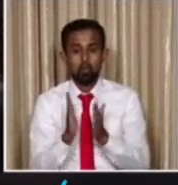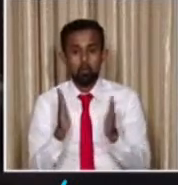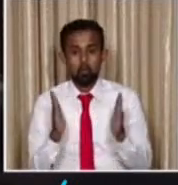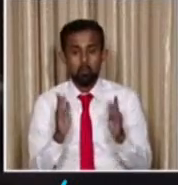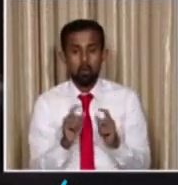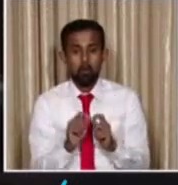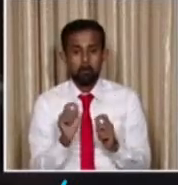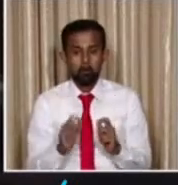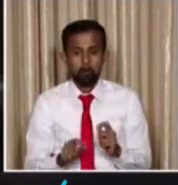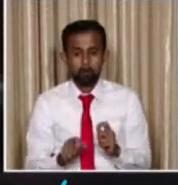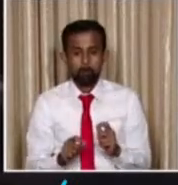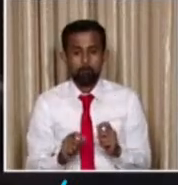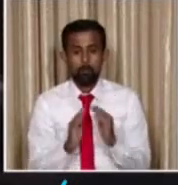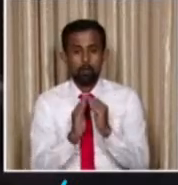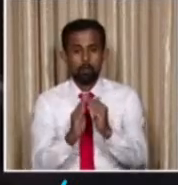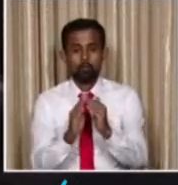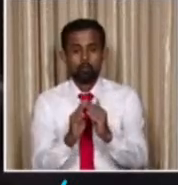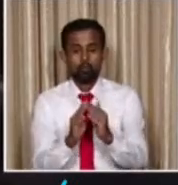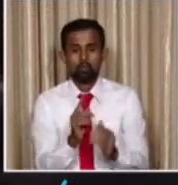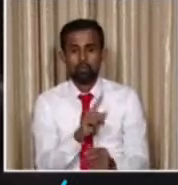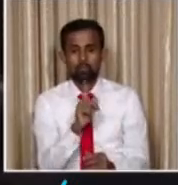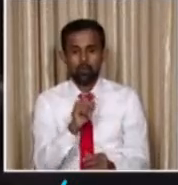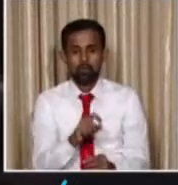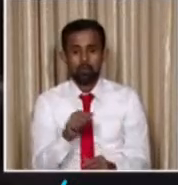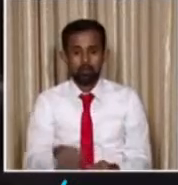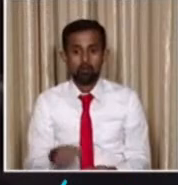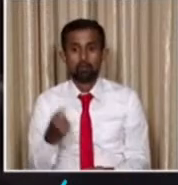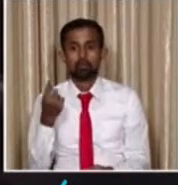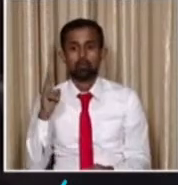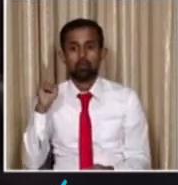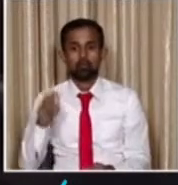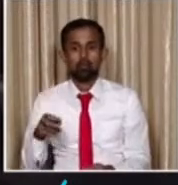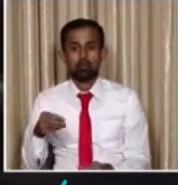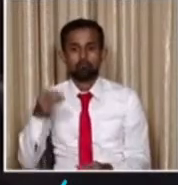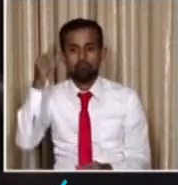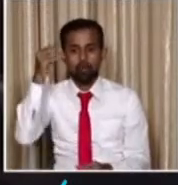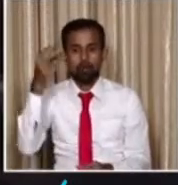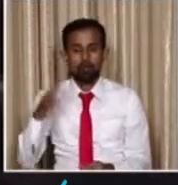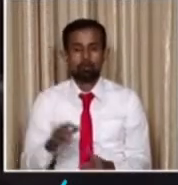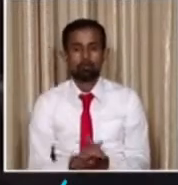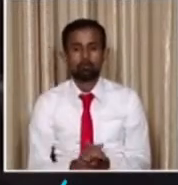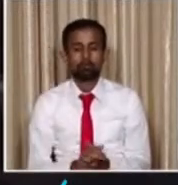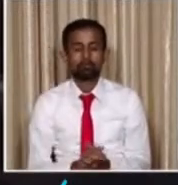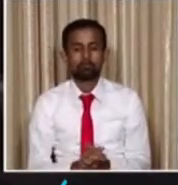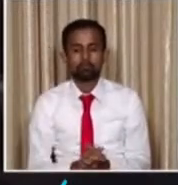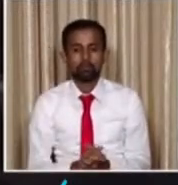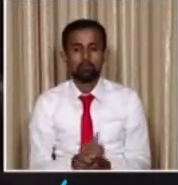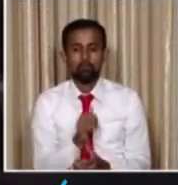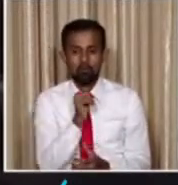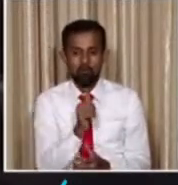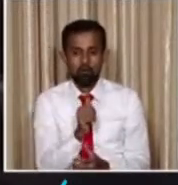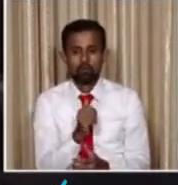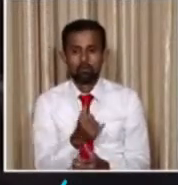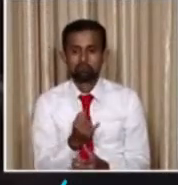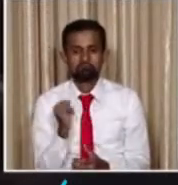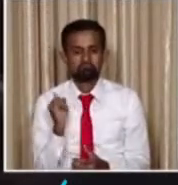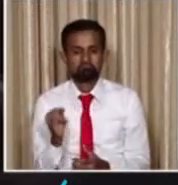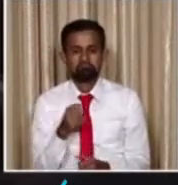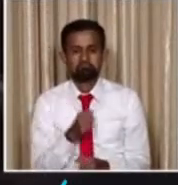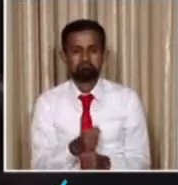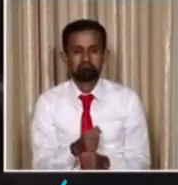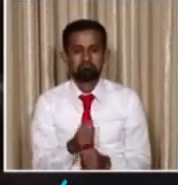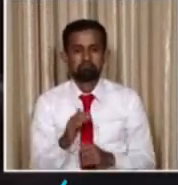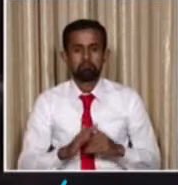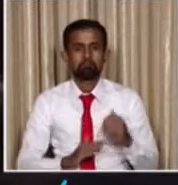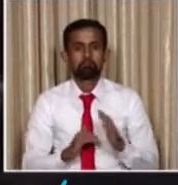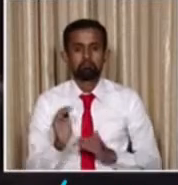සේවා මණ්ඩලයේ ශාලා රුපියල් 10,000ට තිබිච්ච එක 12,000 කරා. ඉතින් මේක තමයි ඇත්තටම අසංවේදී ආණ්ඩුවේ